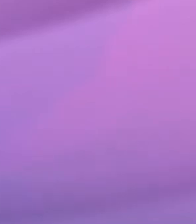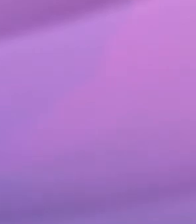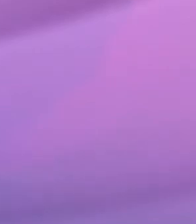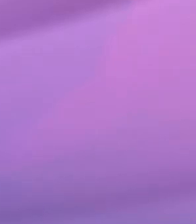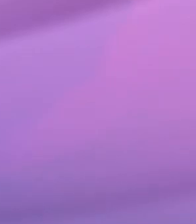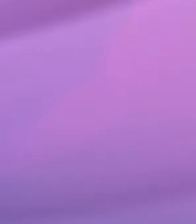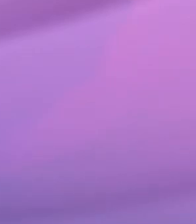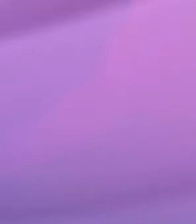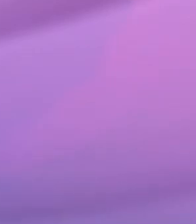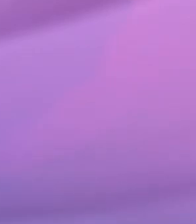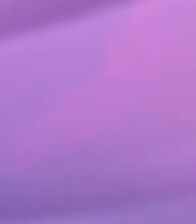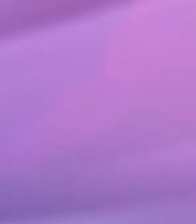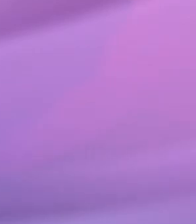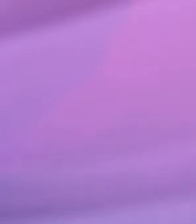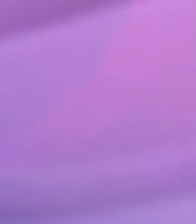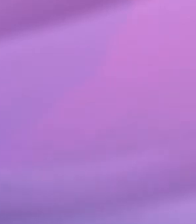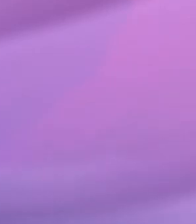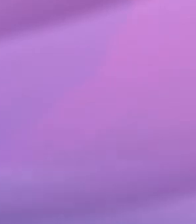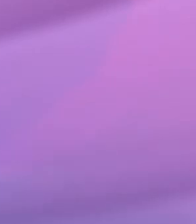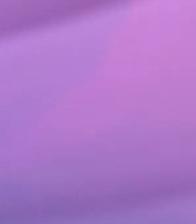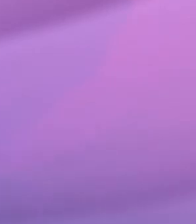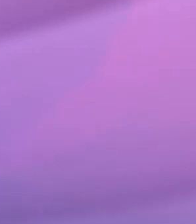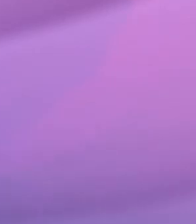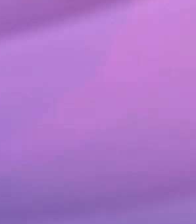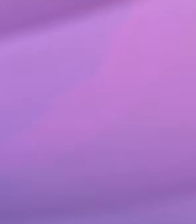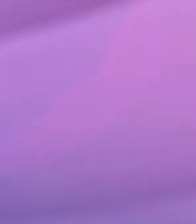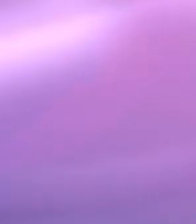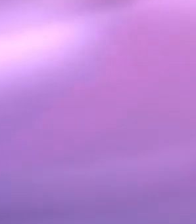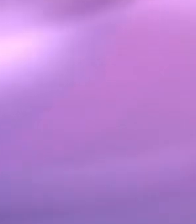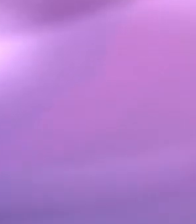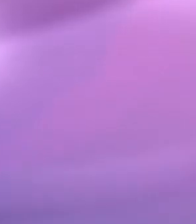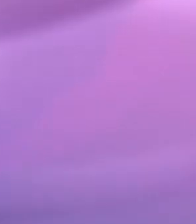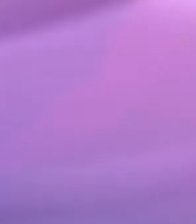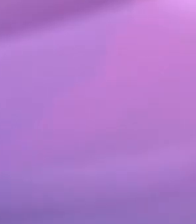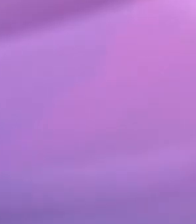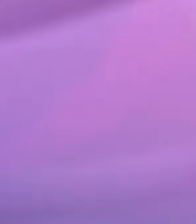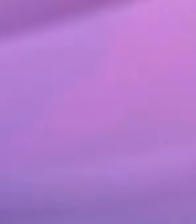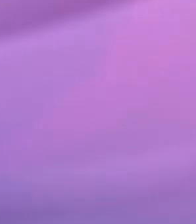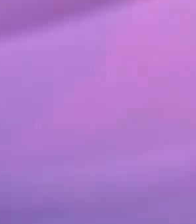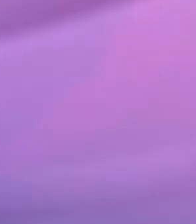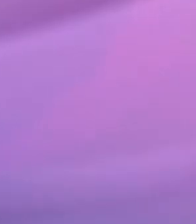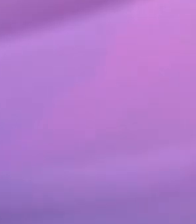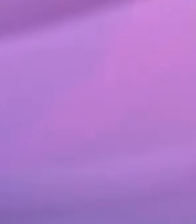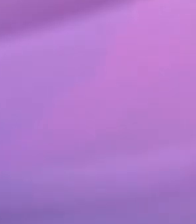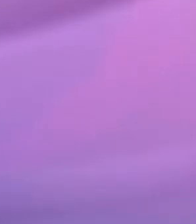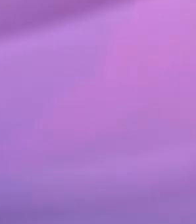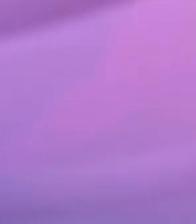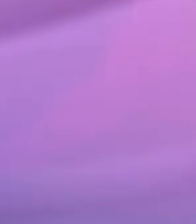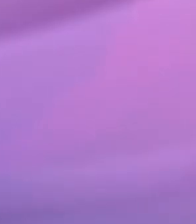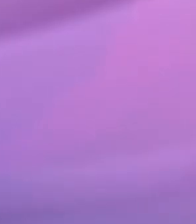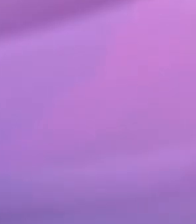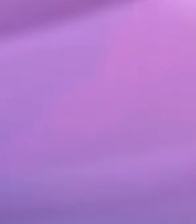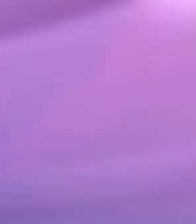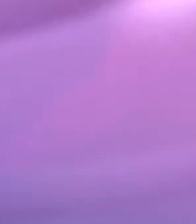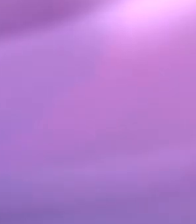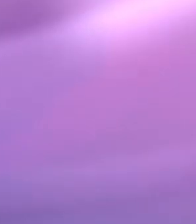รายการนี้เป็นรายการทั่วไปสามารถรับชมได้ทุกวัยและเป็นรายการที่มีบริการล่ามภาษามือและบริการ